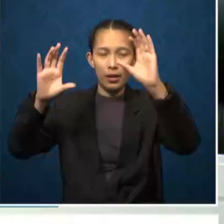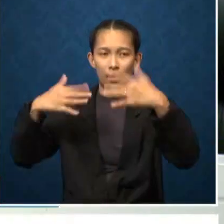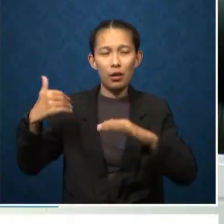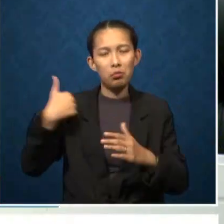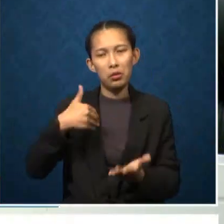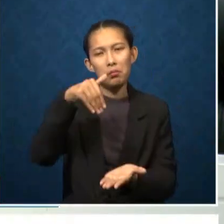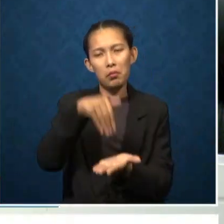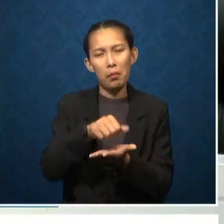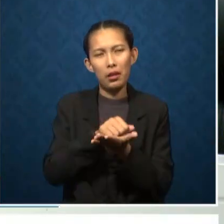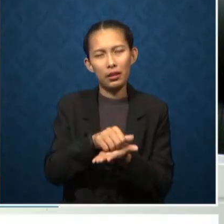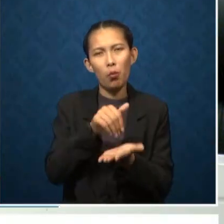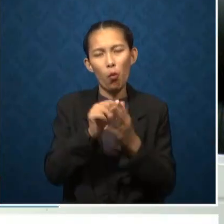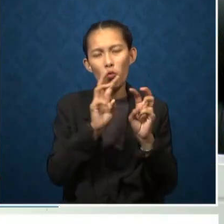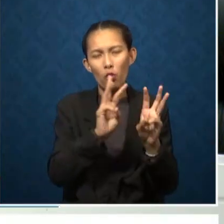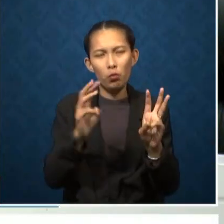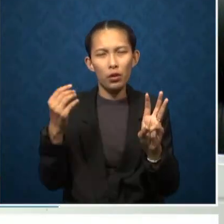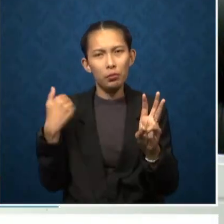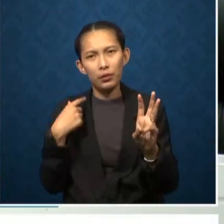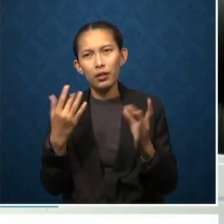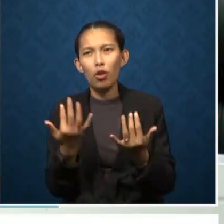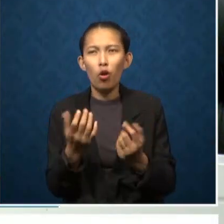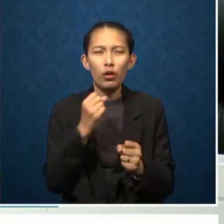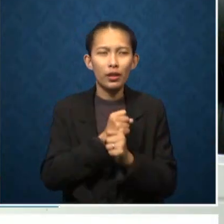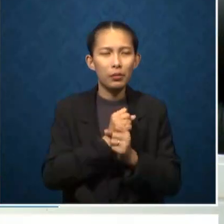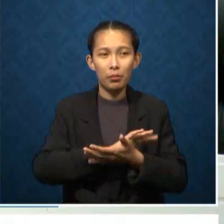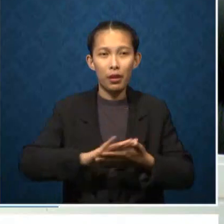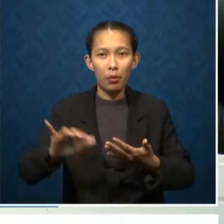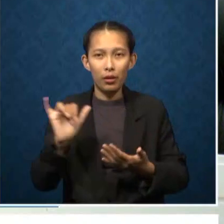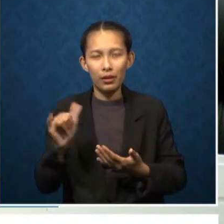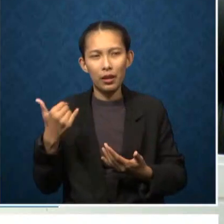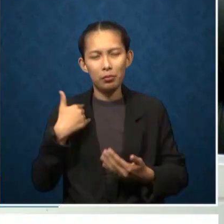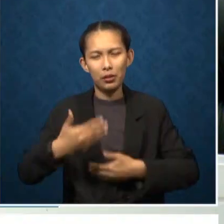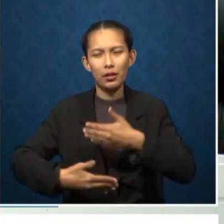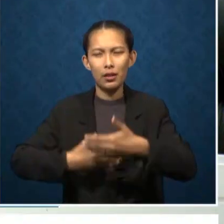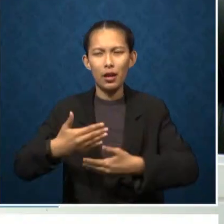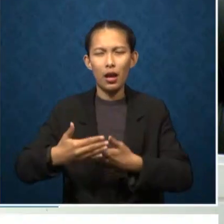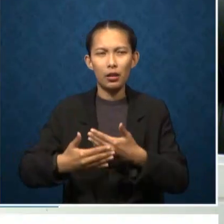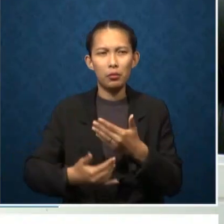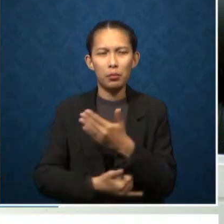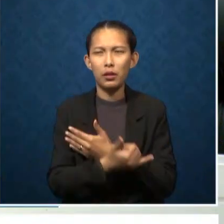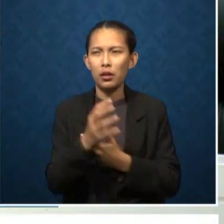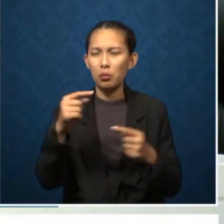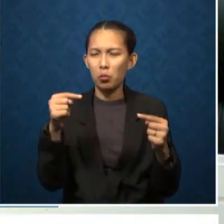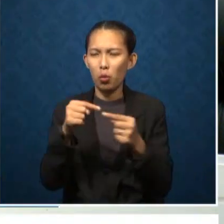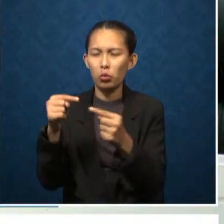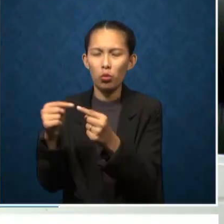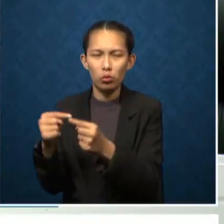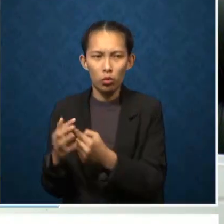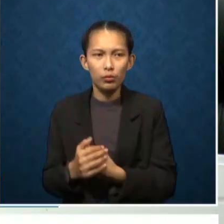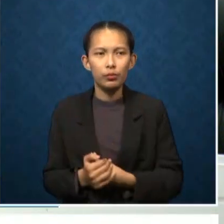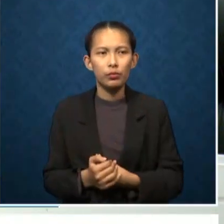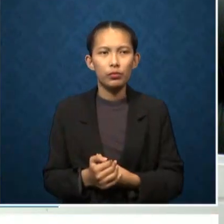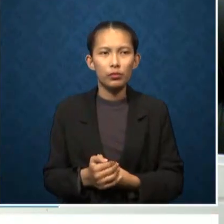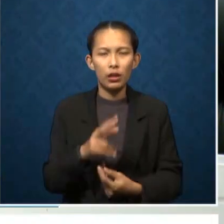กอันหนึ่งนะคะซึ่งอยู่ระหว่างดำเนินการที่เรียกว่าแพลตฟอร์มการค้าดิจิทัลระหว่างประเทศหรือว่า National Digital Trade Platform